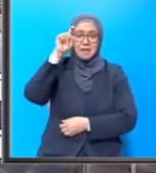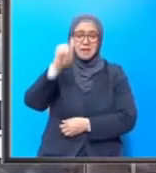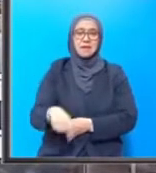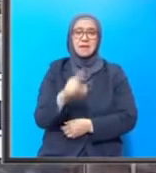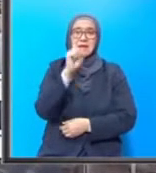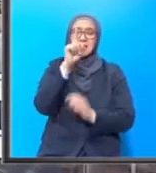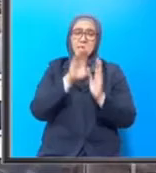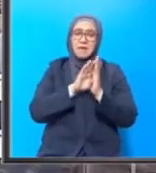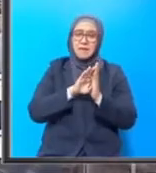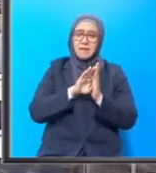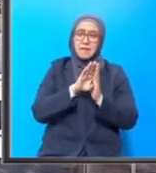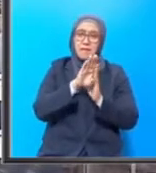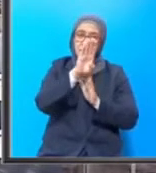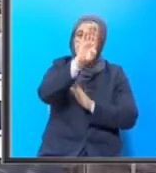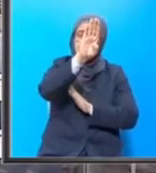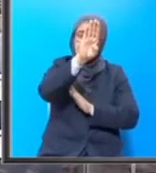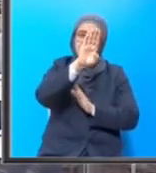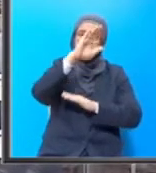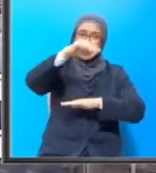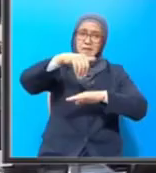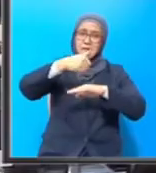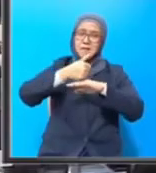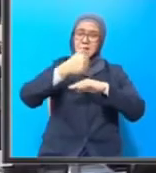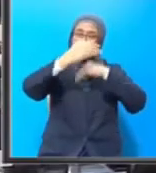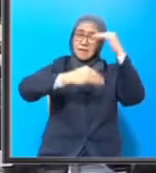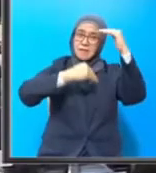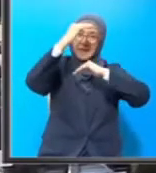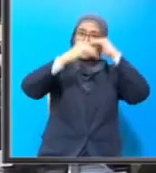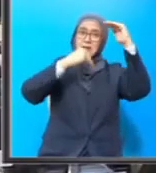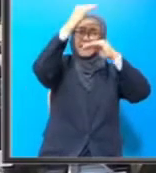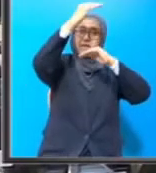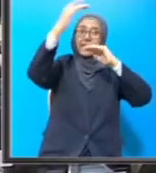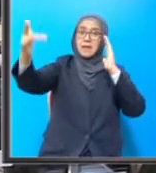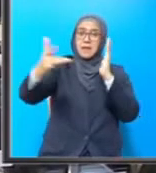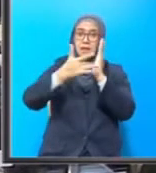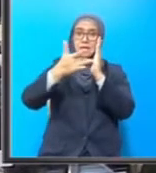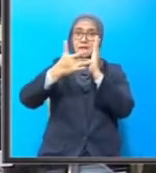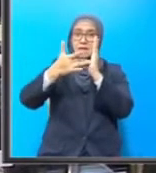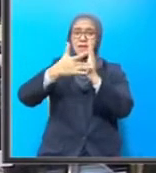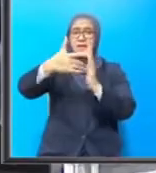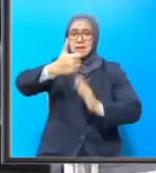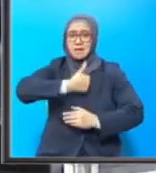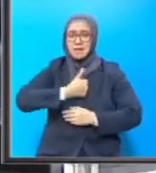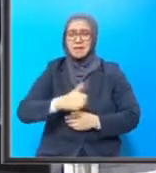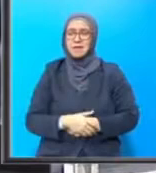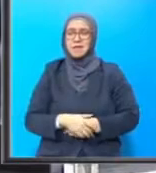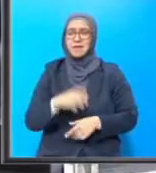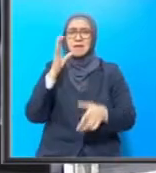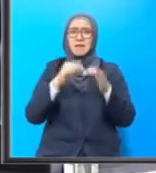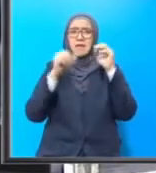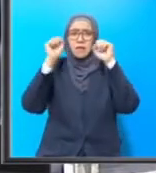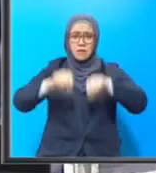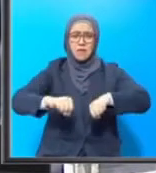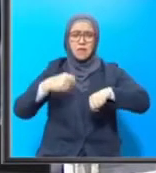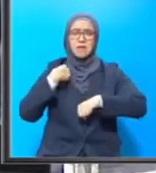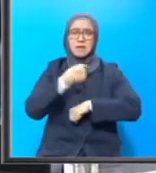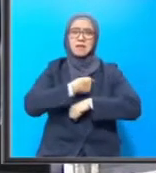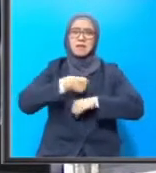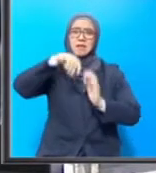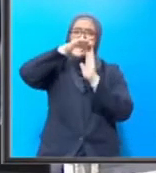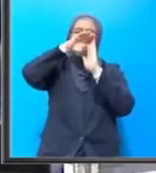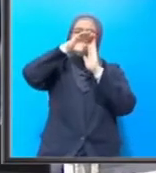pembangunan eh teknologi tersendiri dan Kalau boleh kita kurangkan